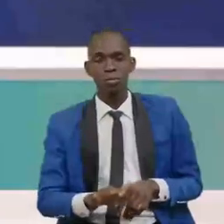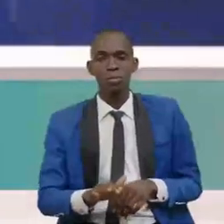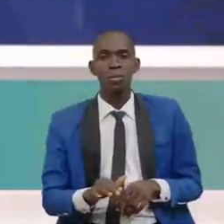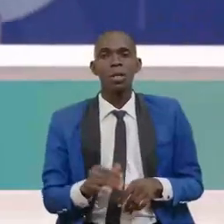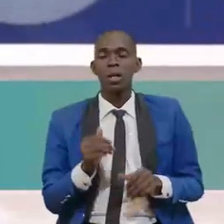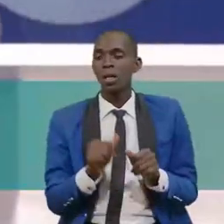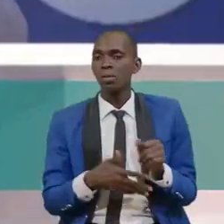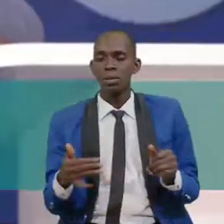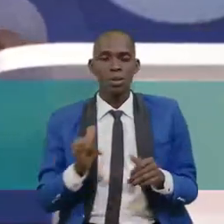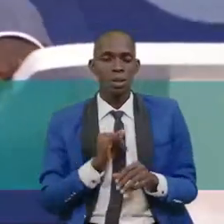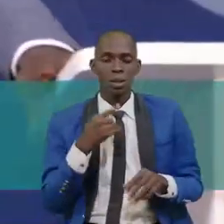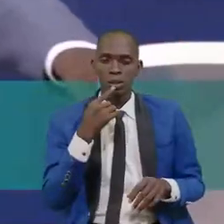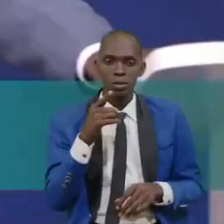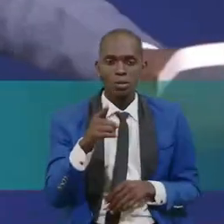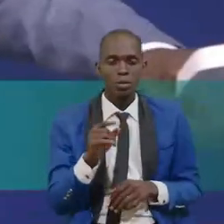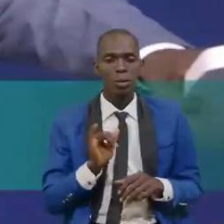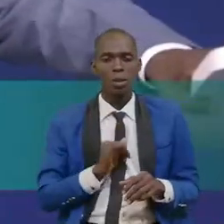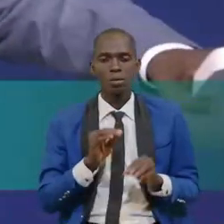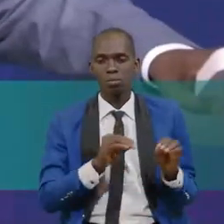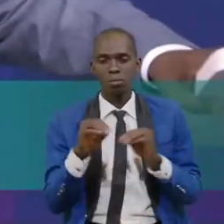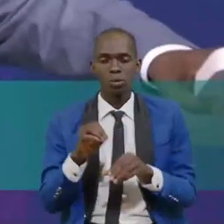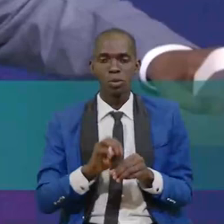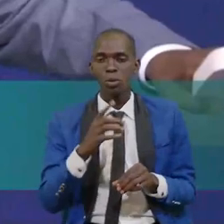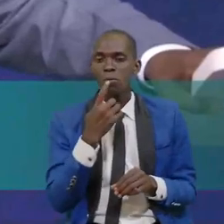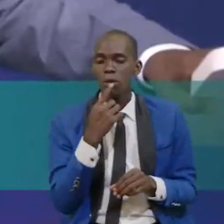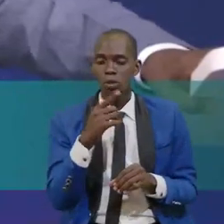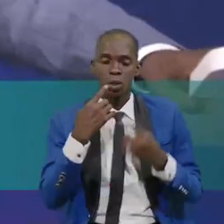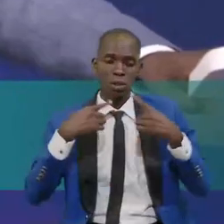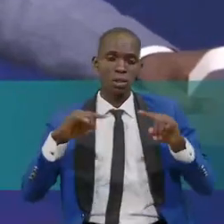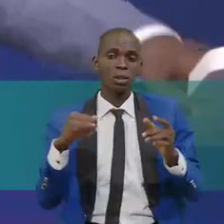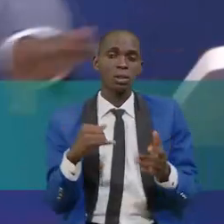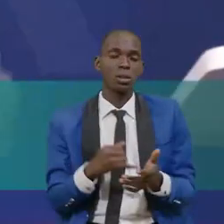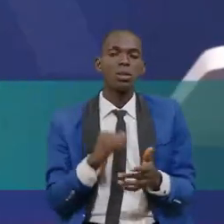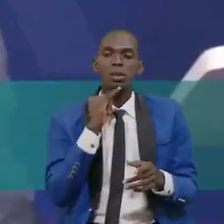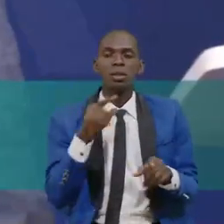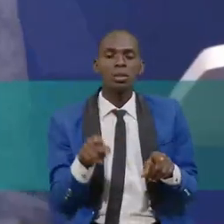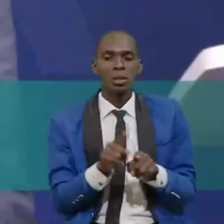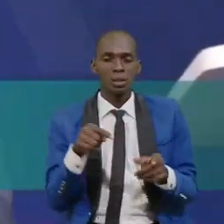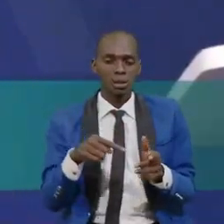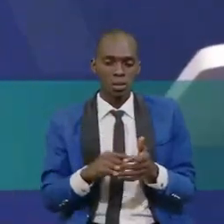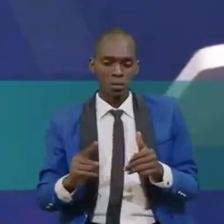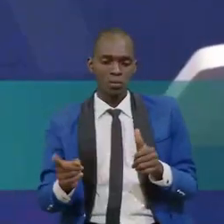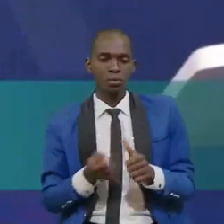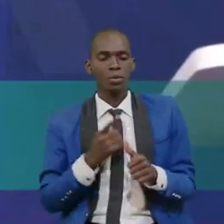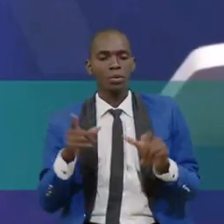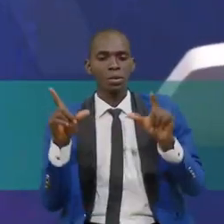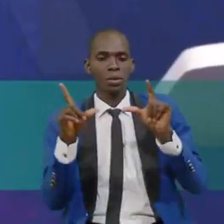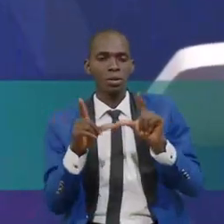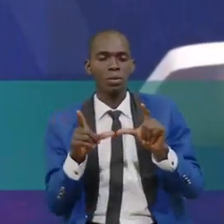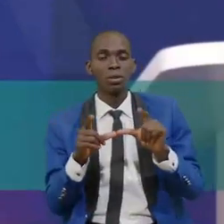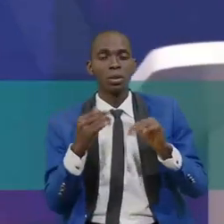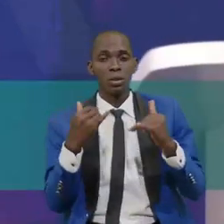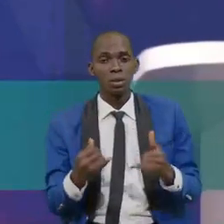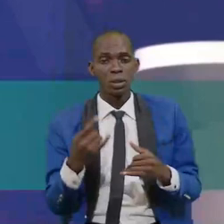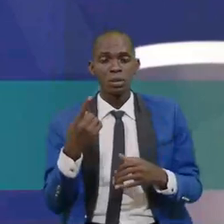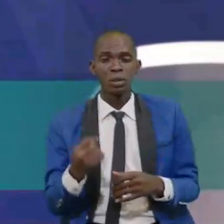ce que je mets dans ta bouche et que tu déclares est au niveau préliminaire. Maintenant, le plus